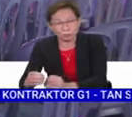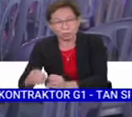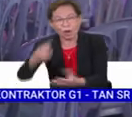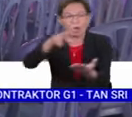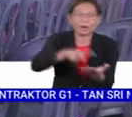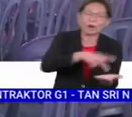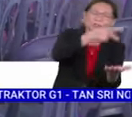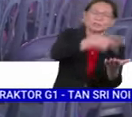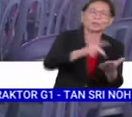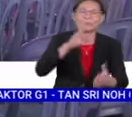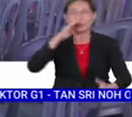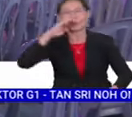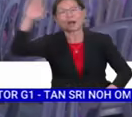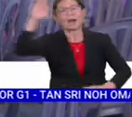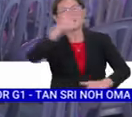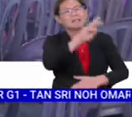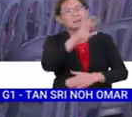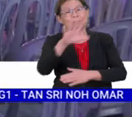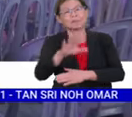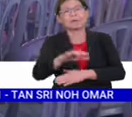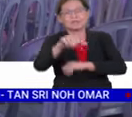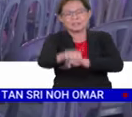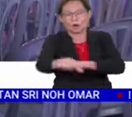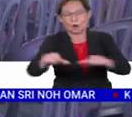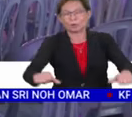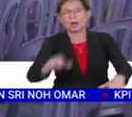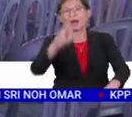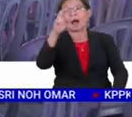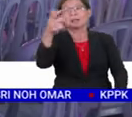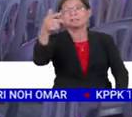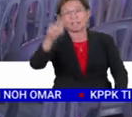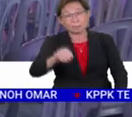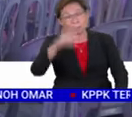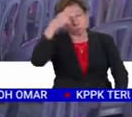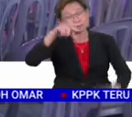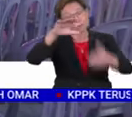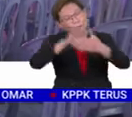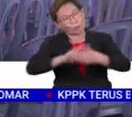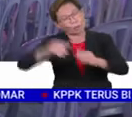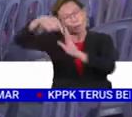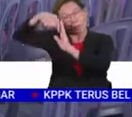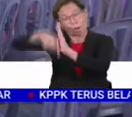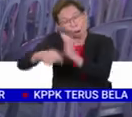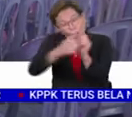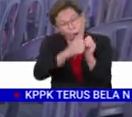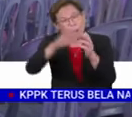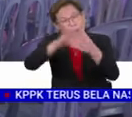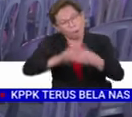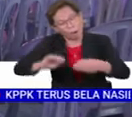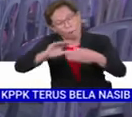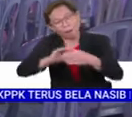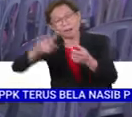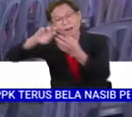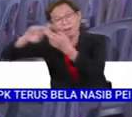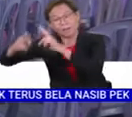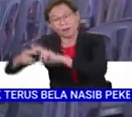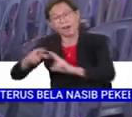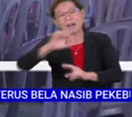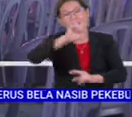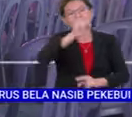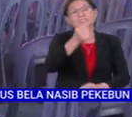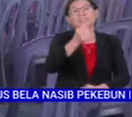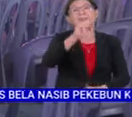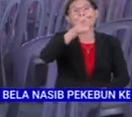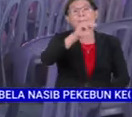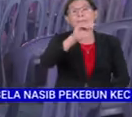konsert Merdeka 65 di Auditorium Perdana Angkasa Puri. Dan untuk perincian lanjut bersama dengan rakan setugas saya, Syamimi Saripan